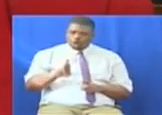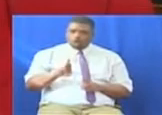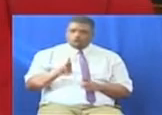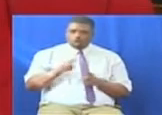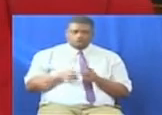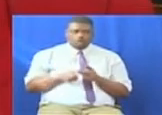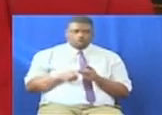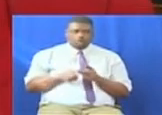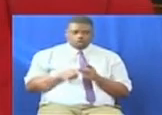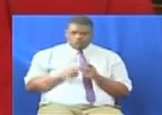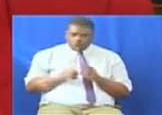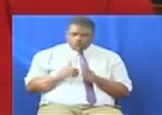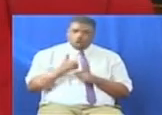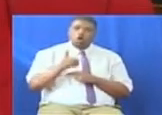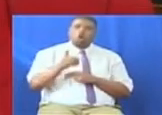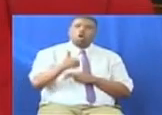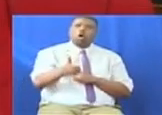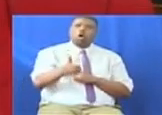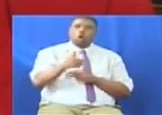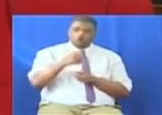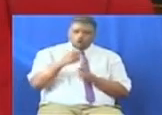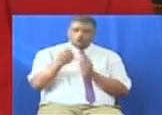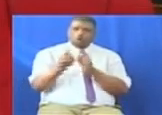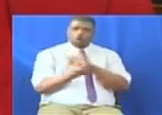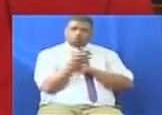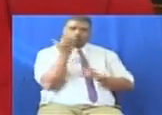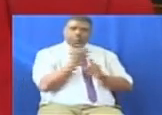Prediction za WHO kwa Tanzania